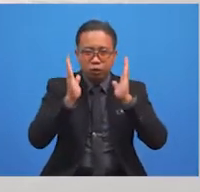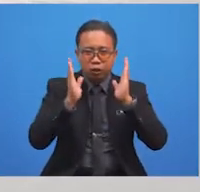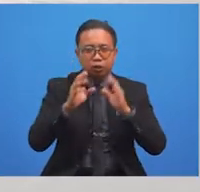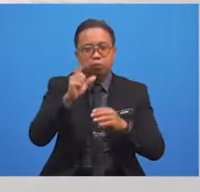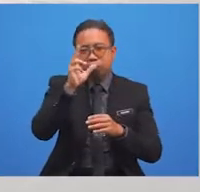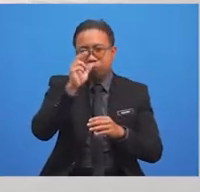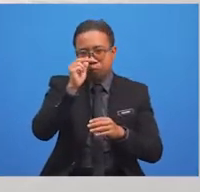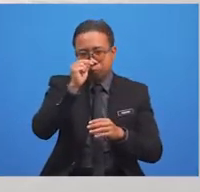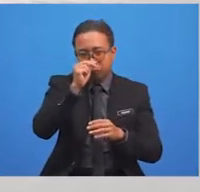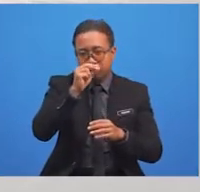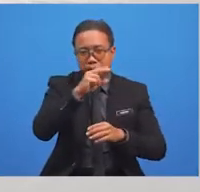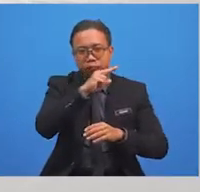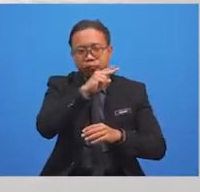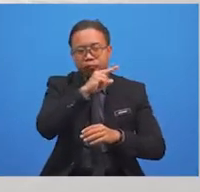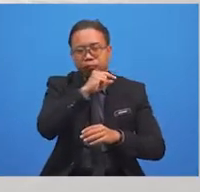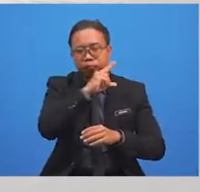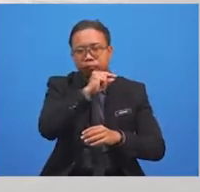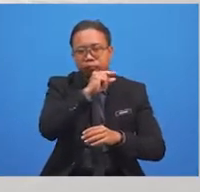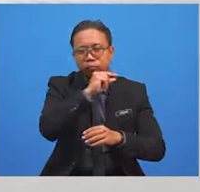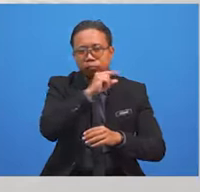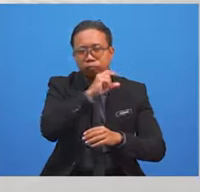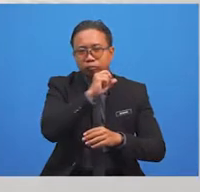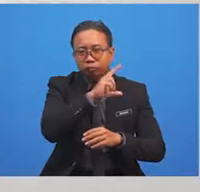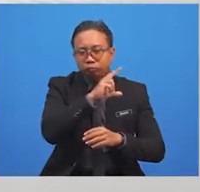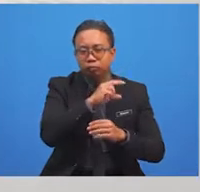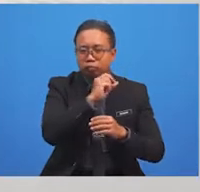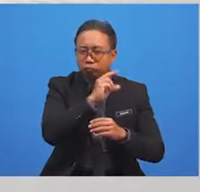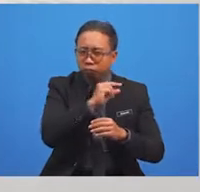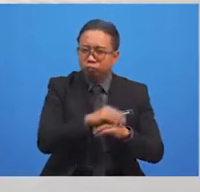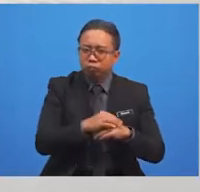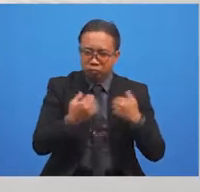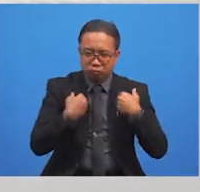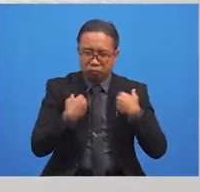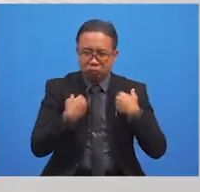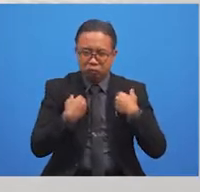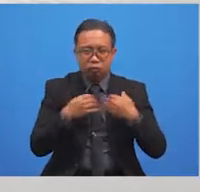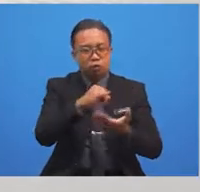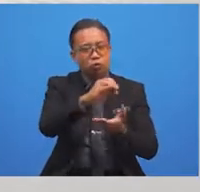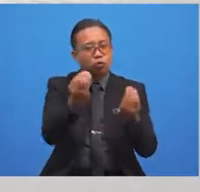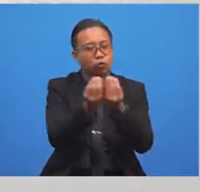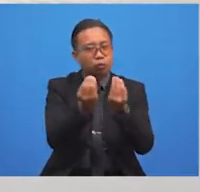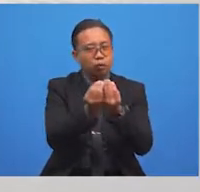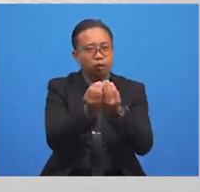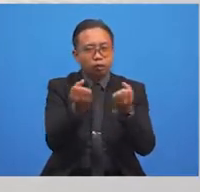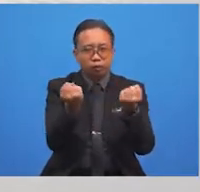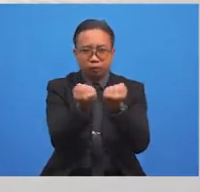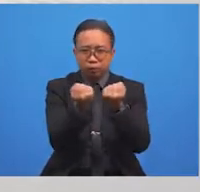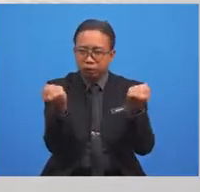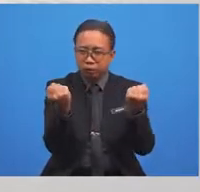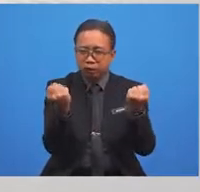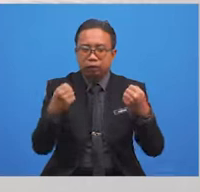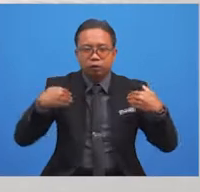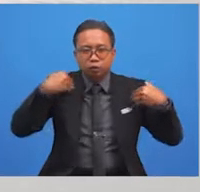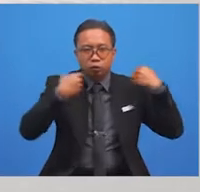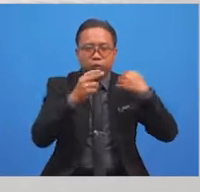spesies burung dengan 1,260 spesies dan jumlah spesies yang terendah hidupan